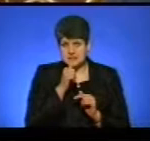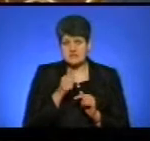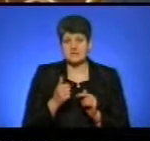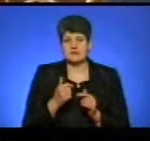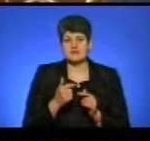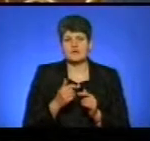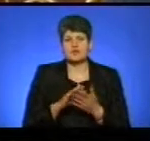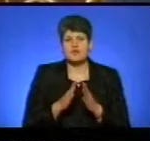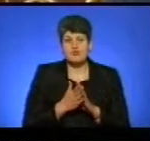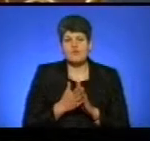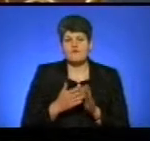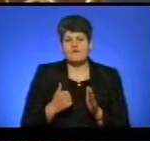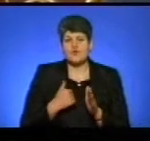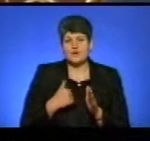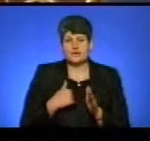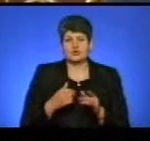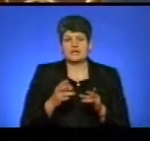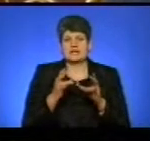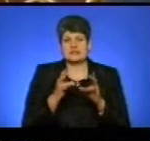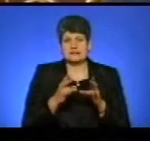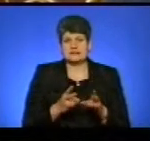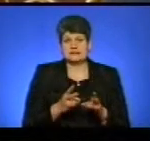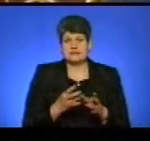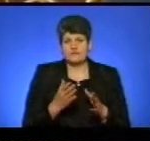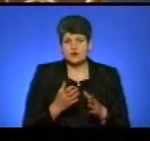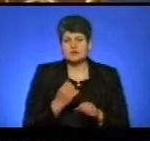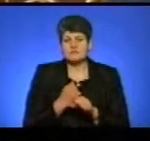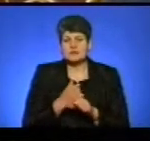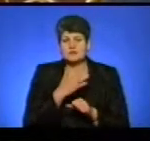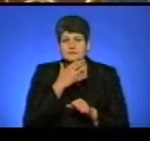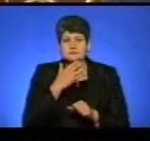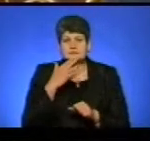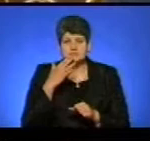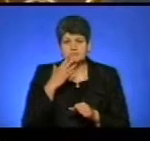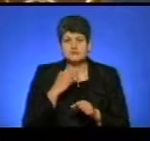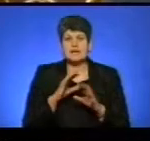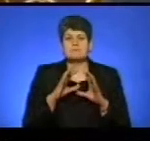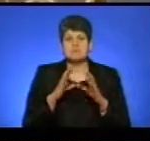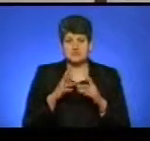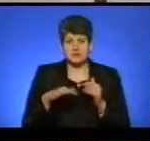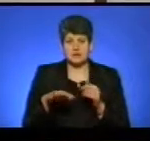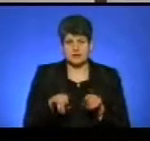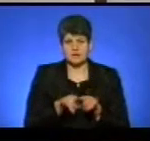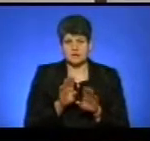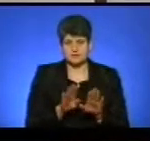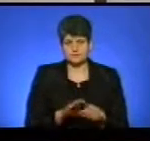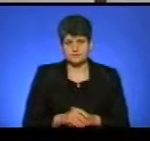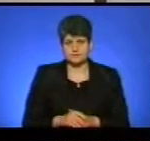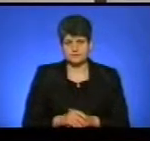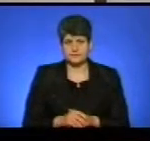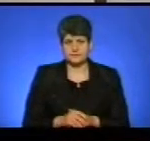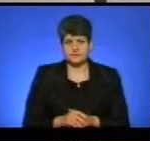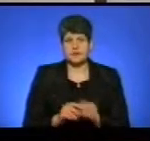для зміцнення обороноздатності ми зробили чимало, в тому числі і на міжнародній арені.